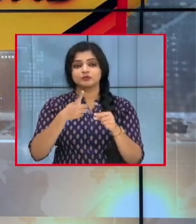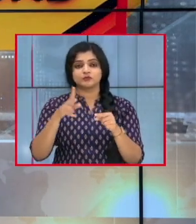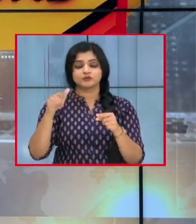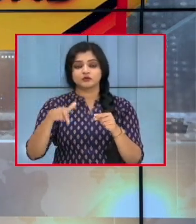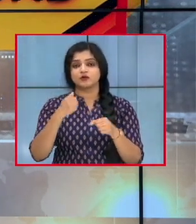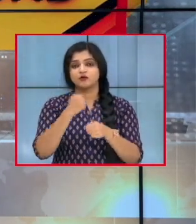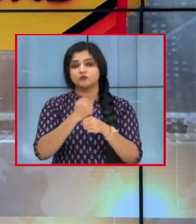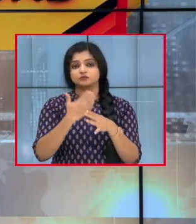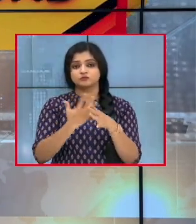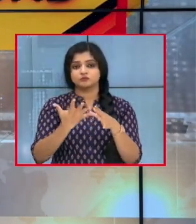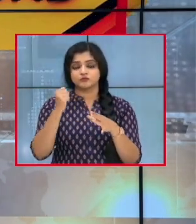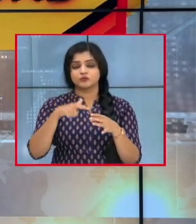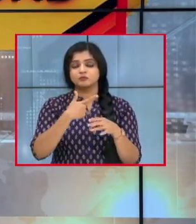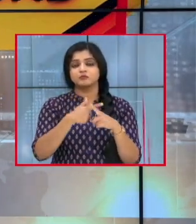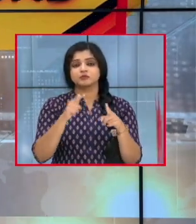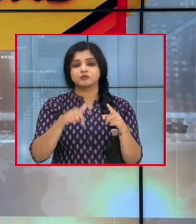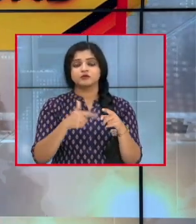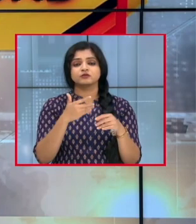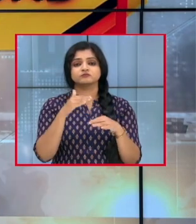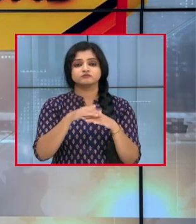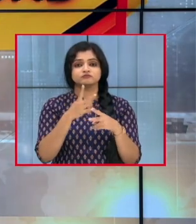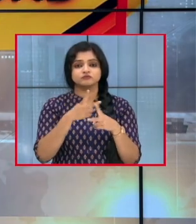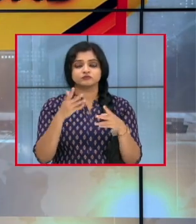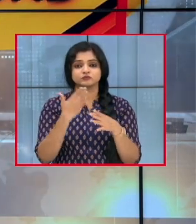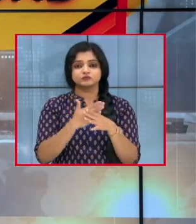ഉദ്യോഗസ്ഥരായപ്പോൾ കൂലിപ്പണിയെടുത്താണ് വസന്തന്റെ ജീവിതം.